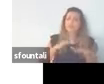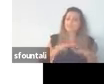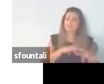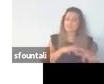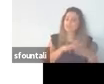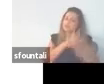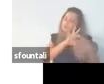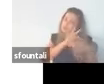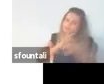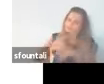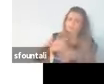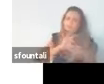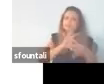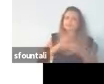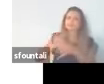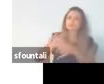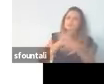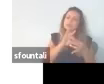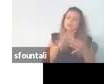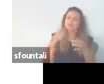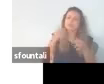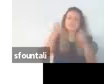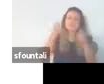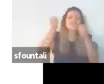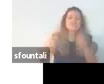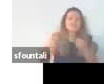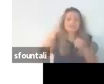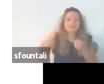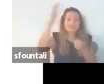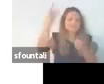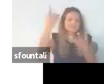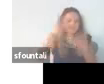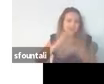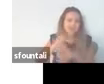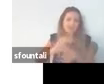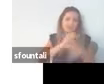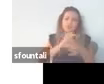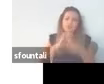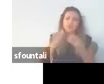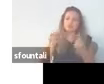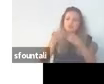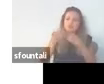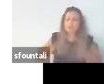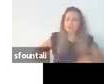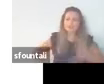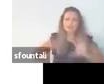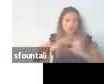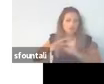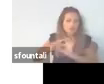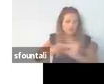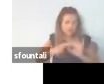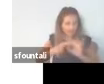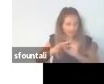πολύ βασικό στοιχείο τη συνεργασία και την δημιουργία δικτυώσεων μεταξύ των διαφορετικών οργανώσεων.